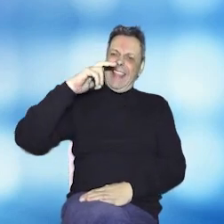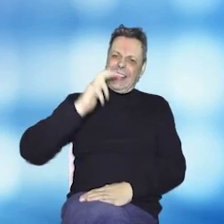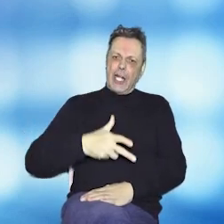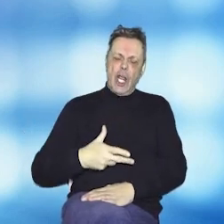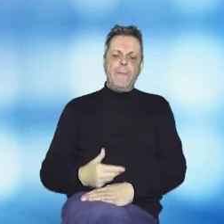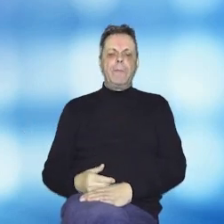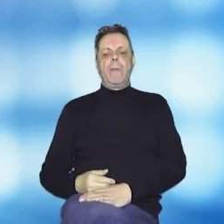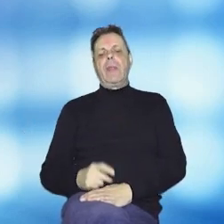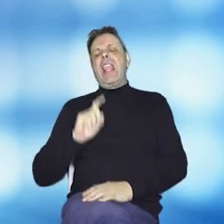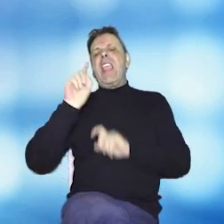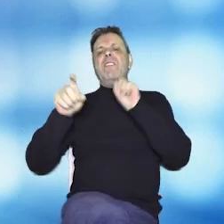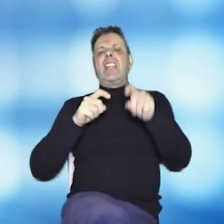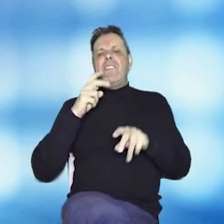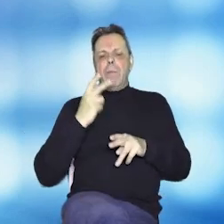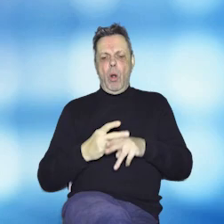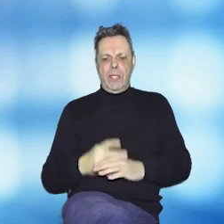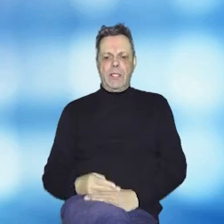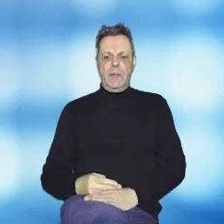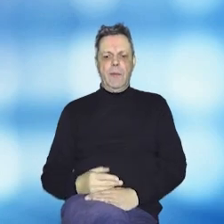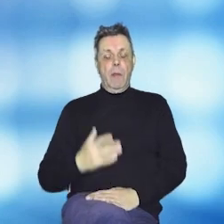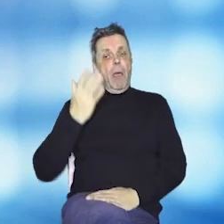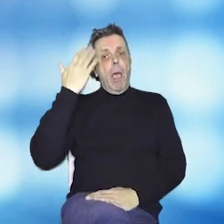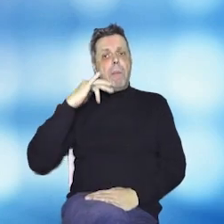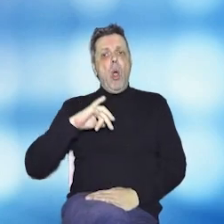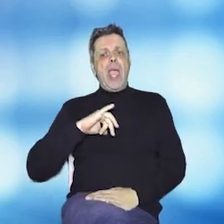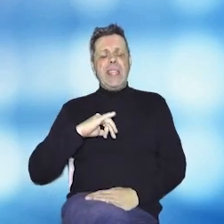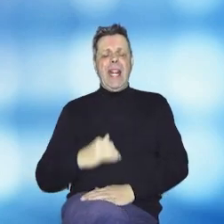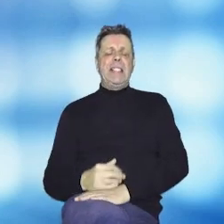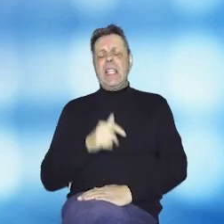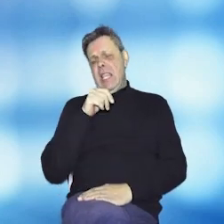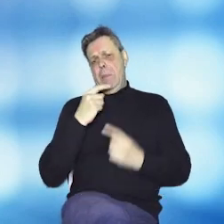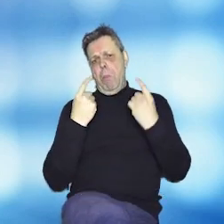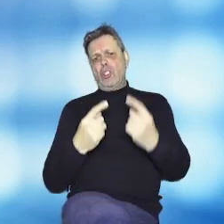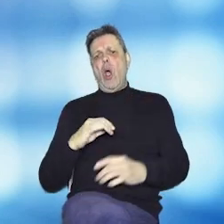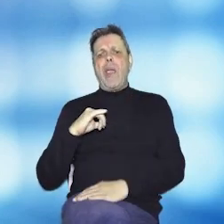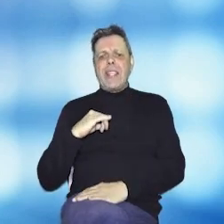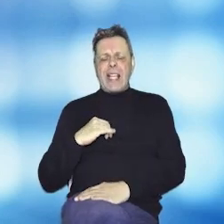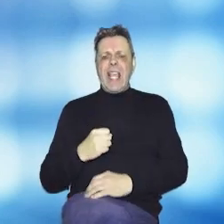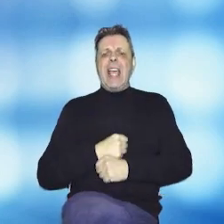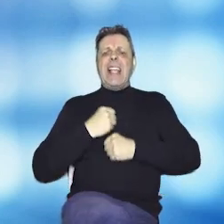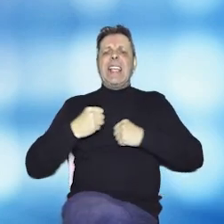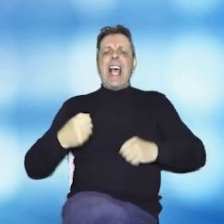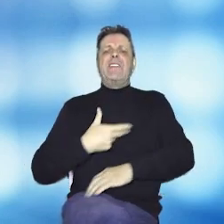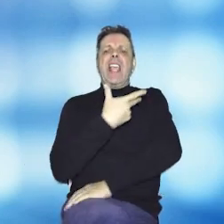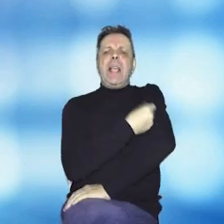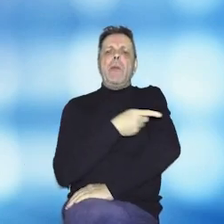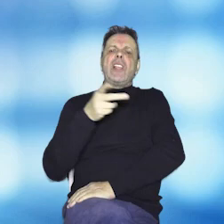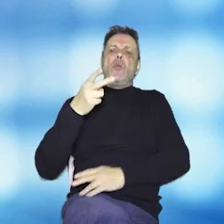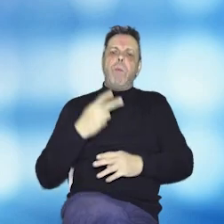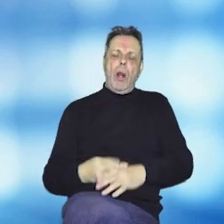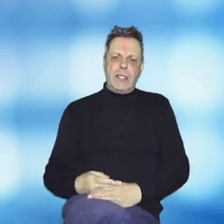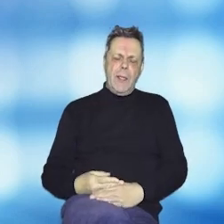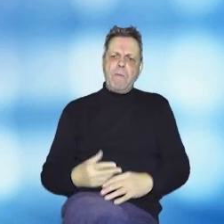smrtnosti infektivna bolest. I bio je interes, jasno da je postojao interes, da se razvije cjepivo za tu